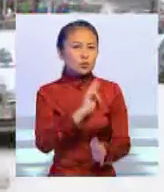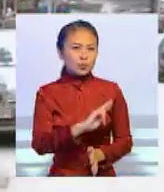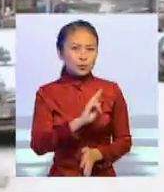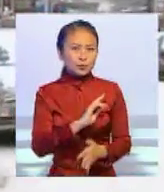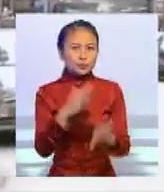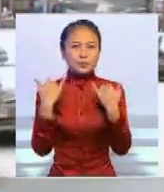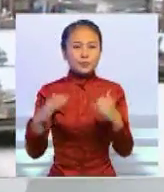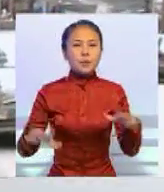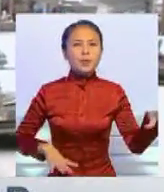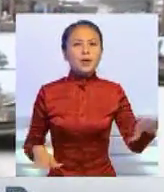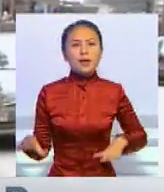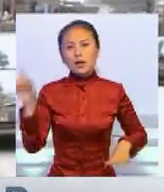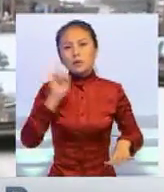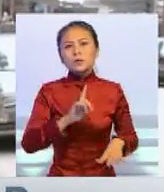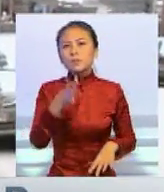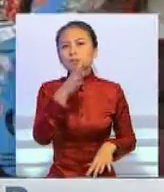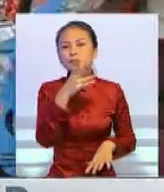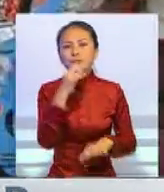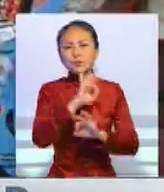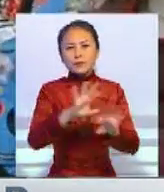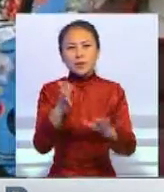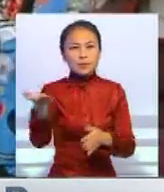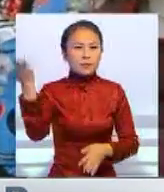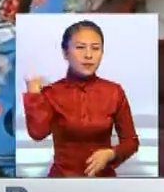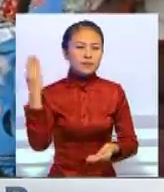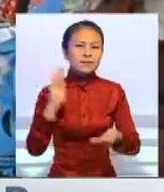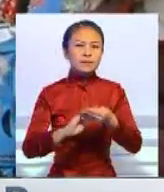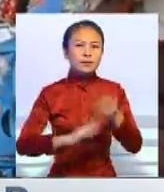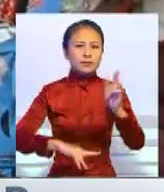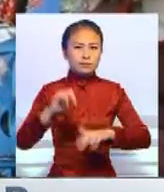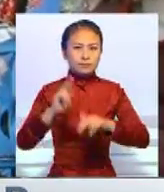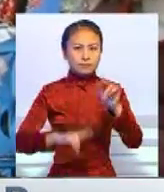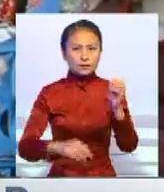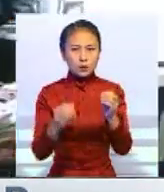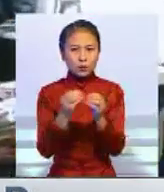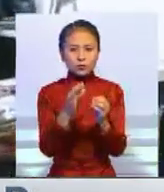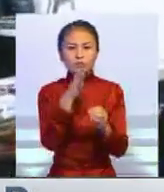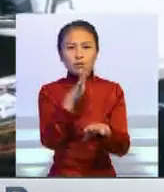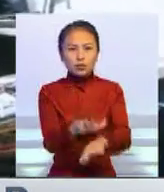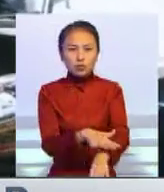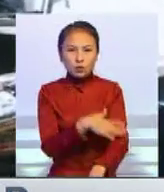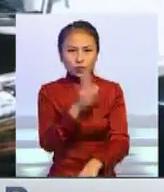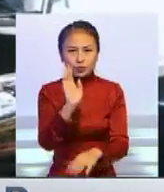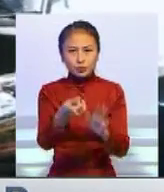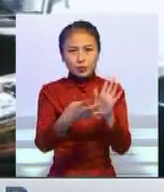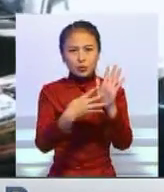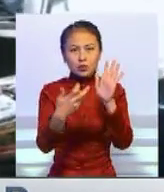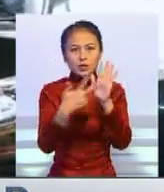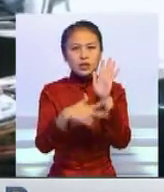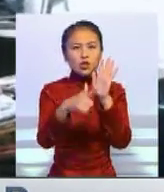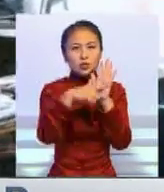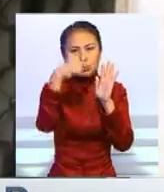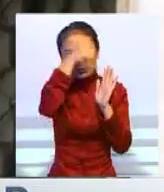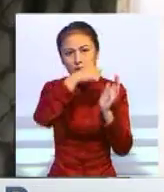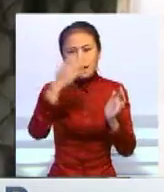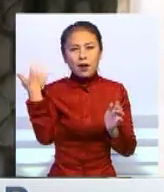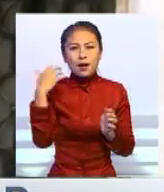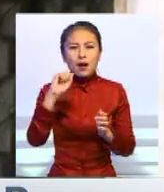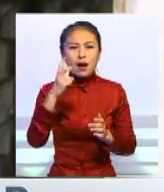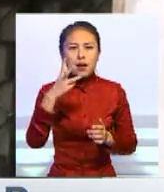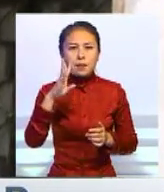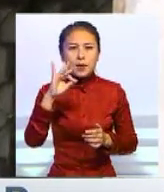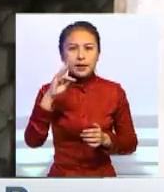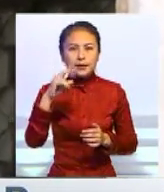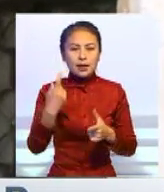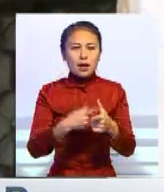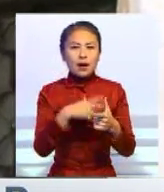Алайда базар иелерінің айтуынша нысанды бұрынғы қалпына келтіру жұмыстары 10 шақты жылға созылмақ. 1987 жылы Әл-Мадина